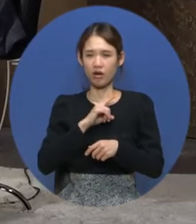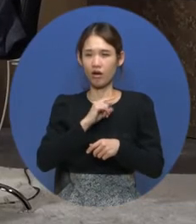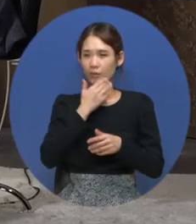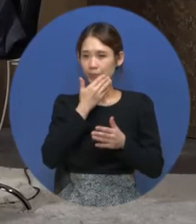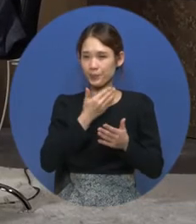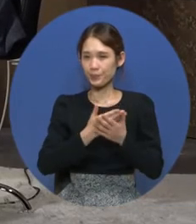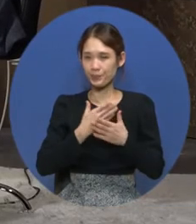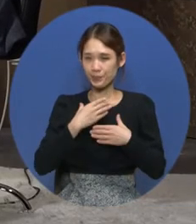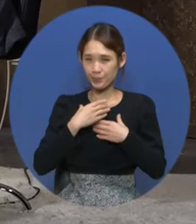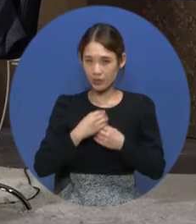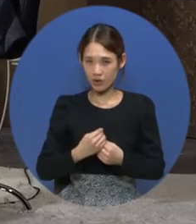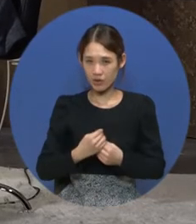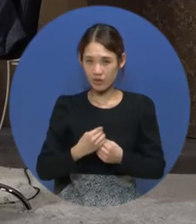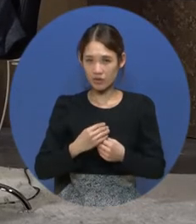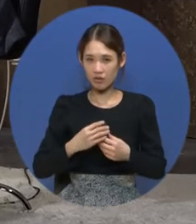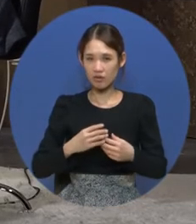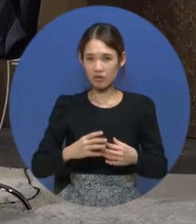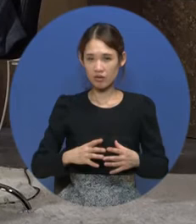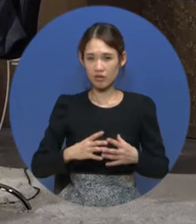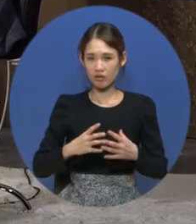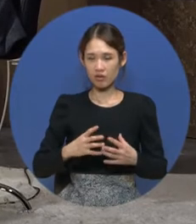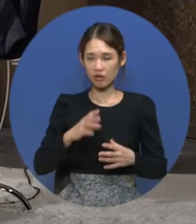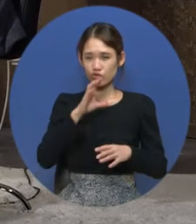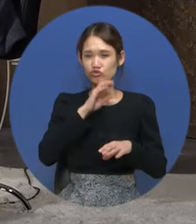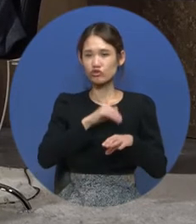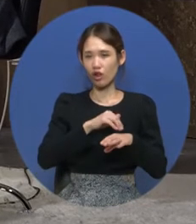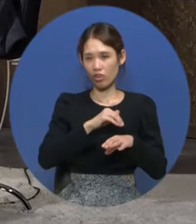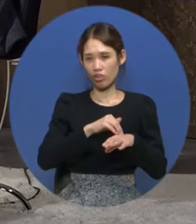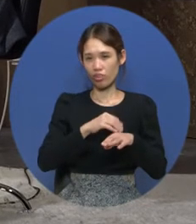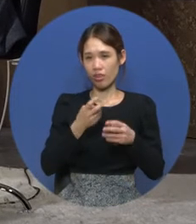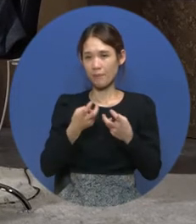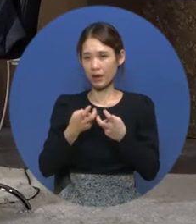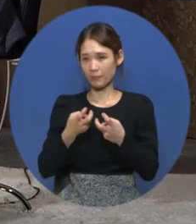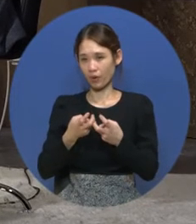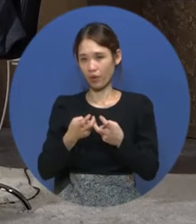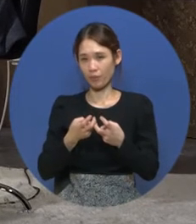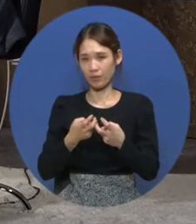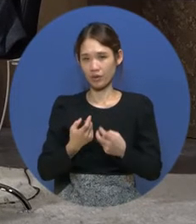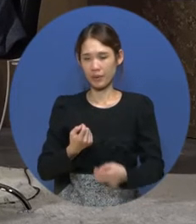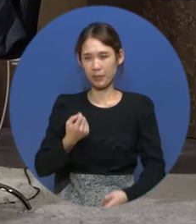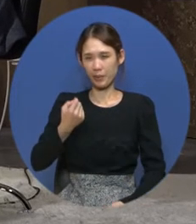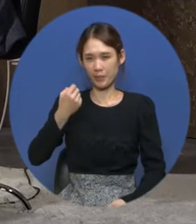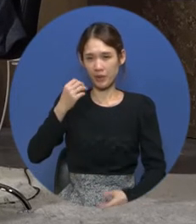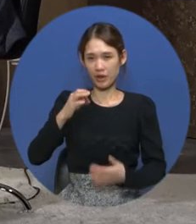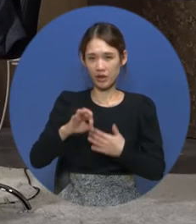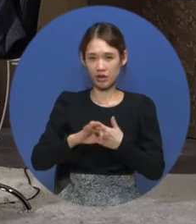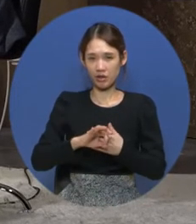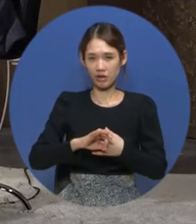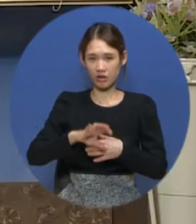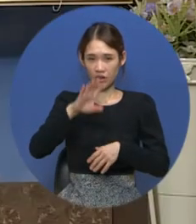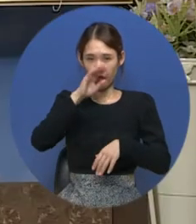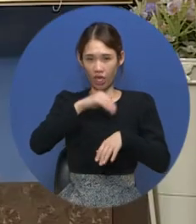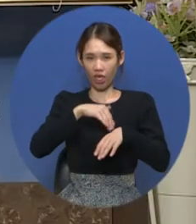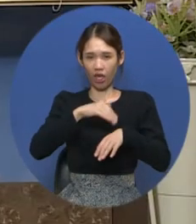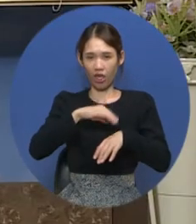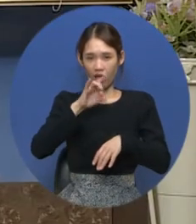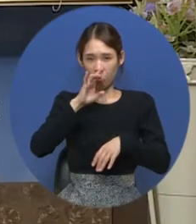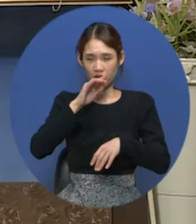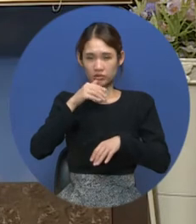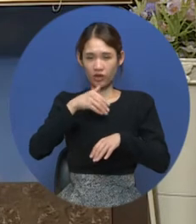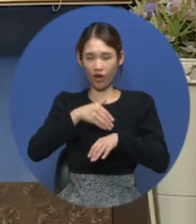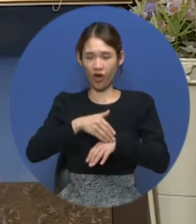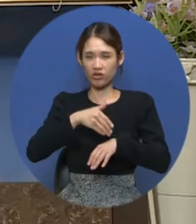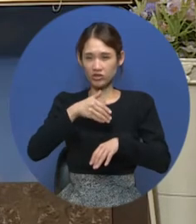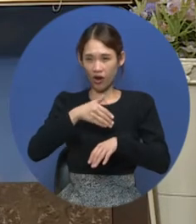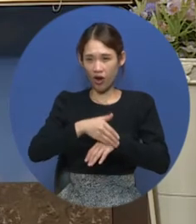외경 막을 단련시키는 어버버 예 그렇기 때문에 이제 빨리빨리 하면은 내가 단련이 잘 안되니깐 천천히